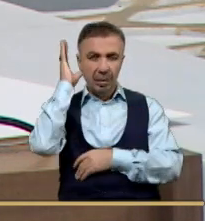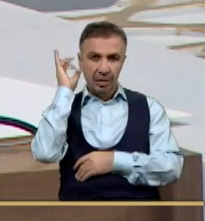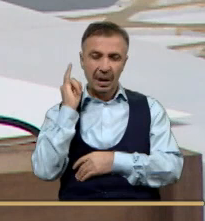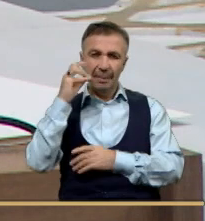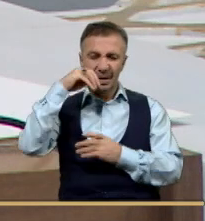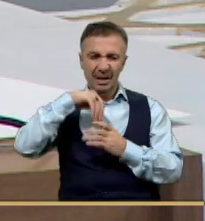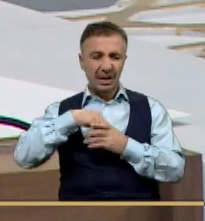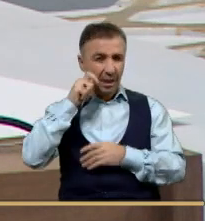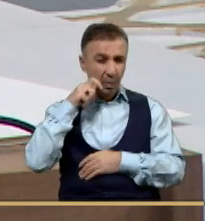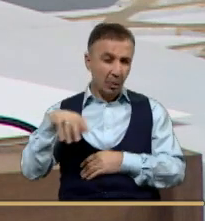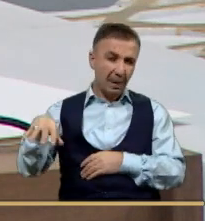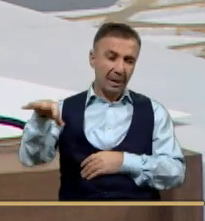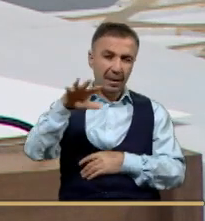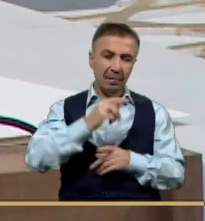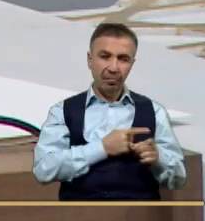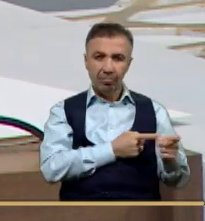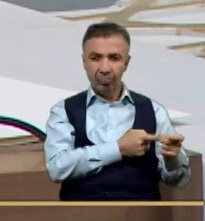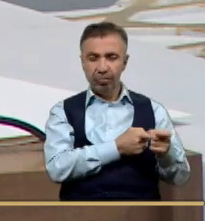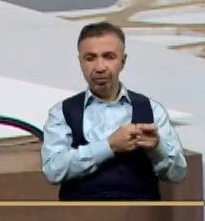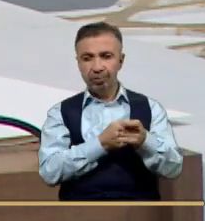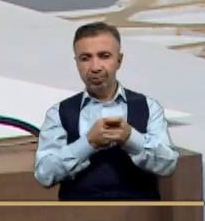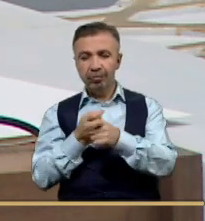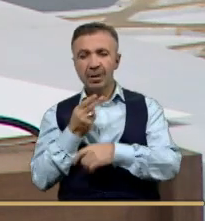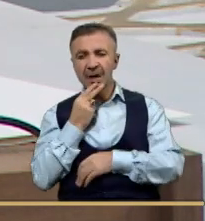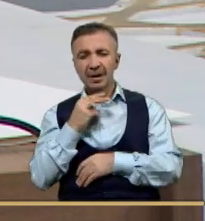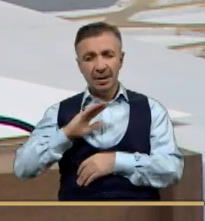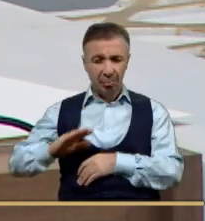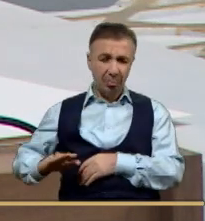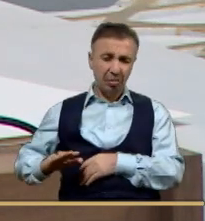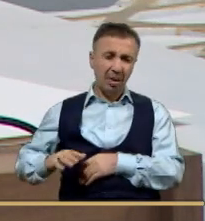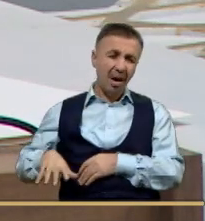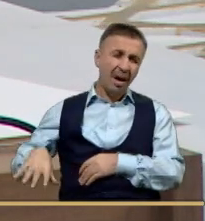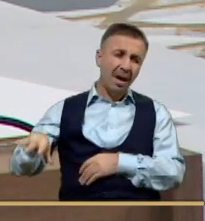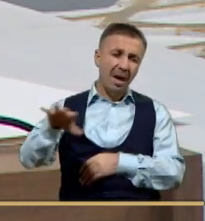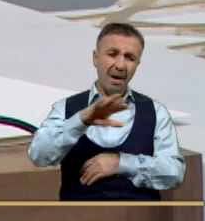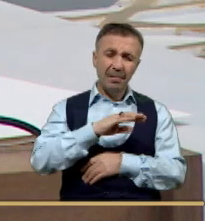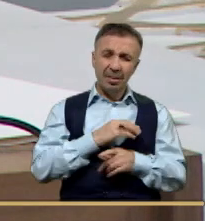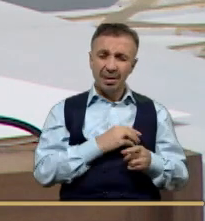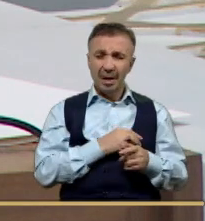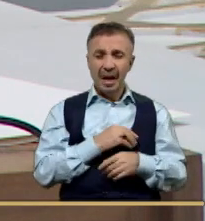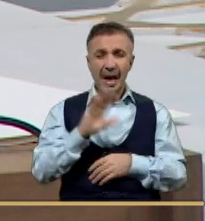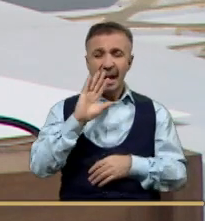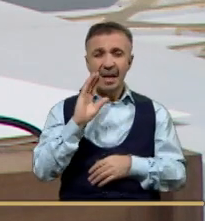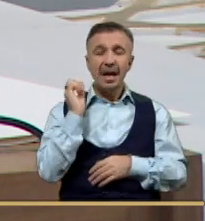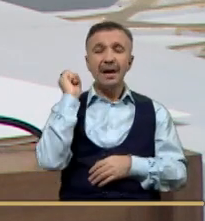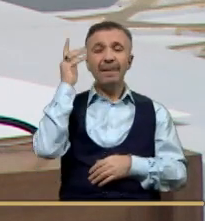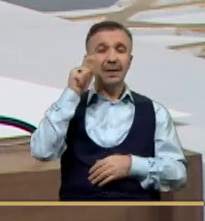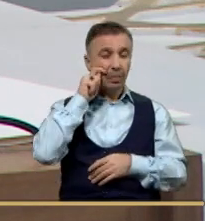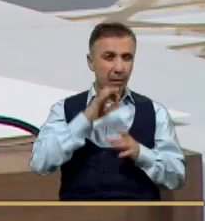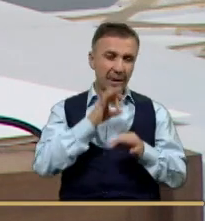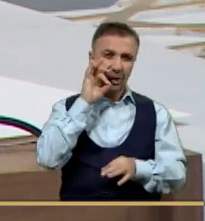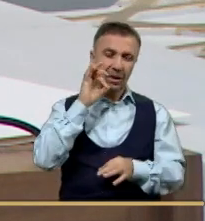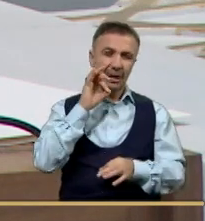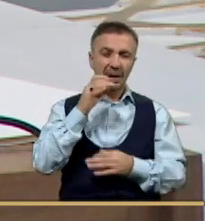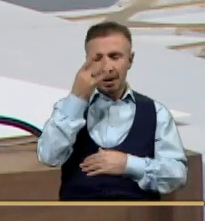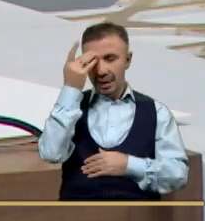camilerdeki Müslümanları, kadınları, çocukları, 50'den fazla Müslümanı şehit etti